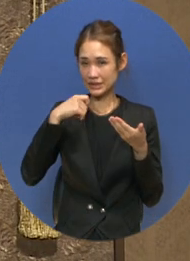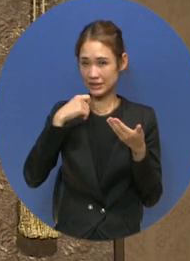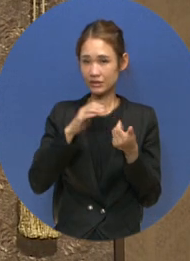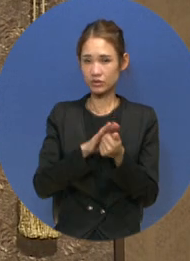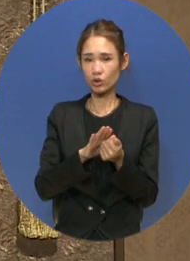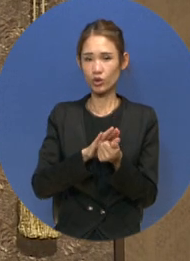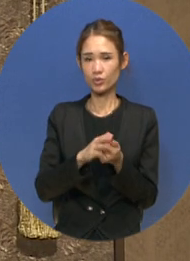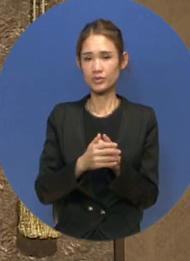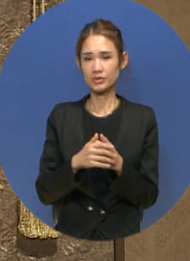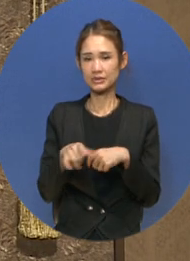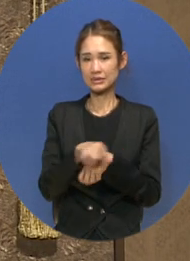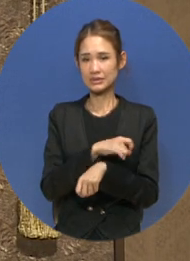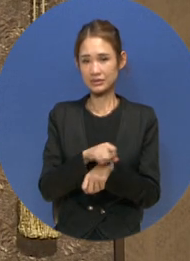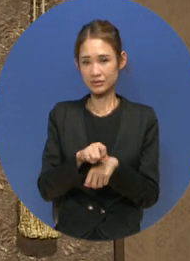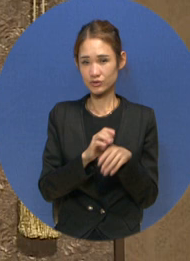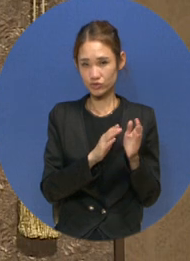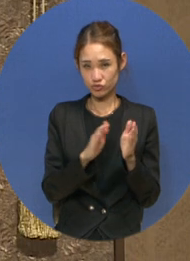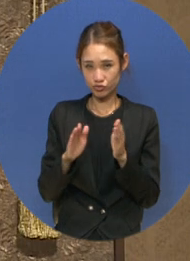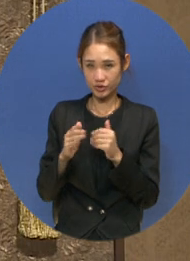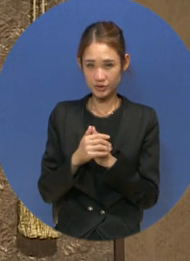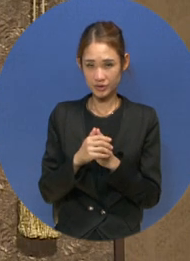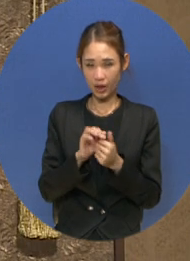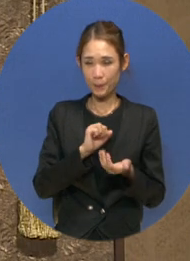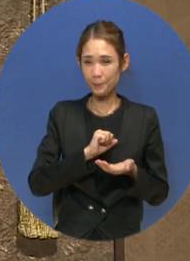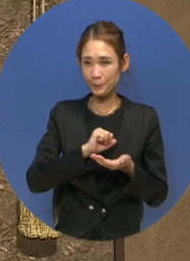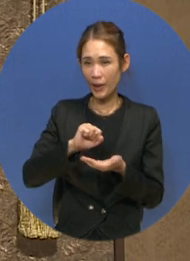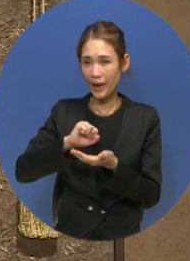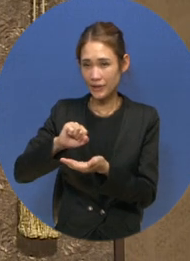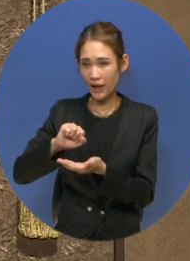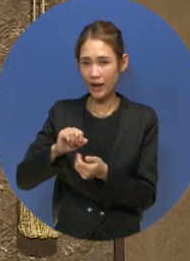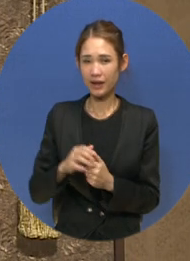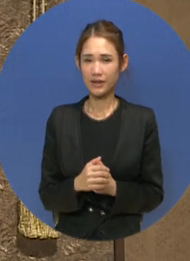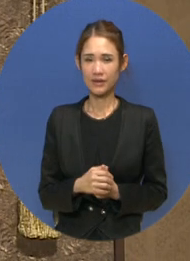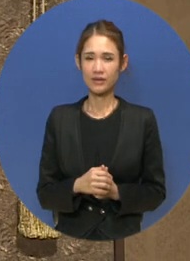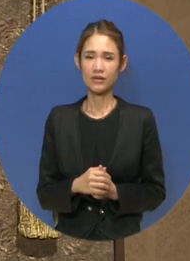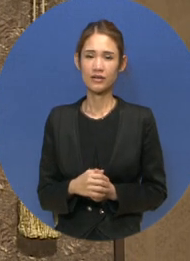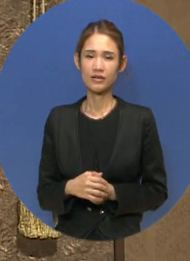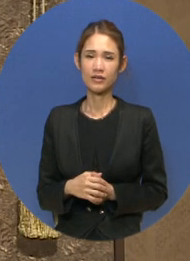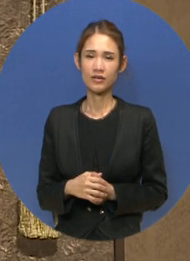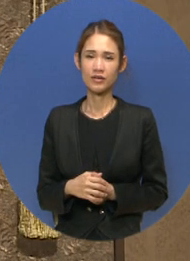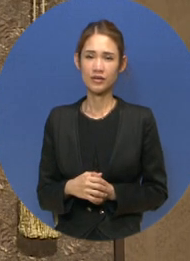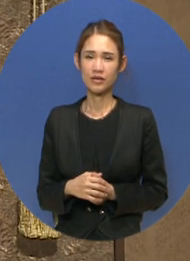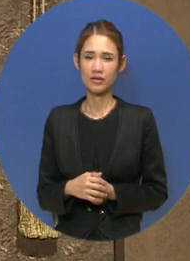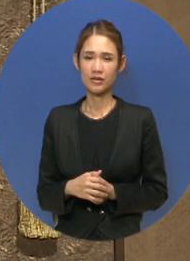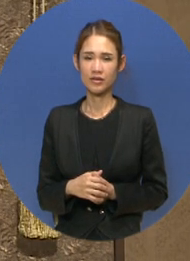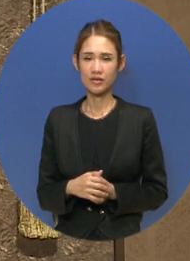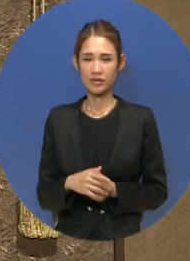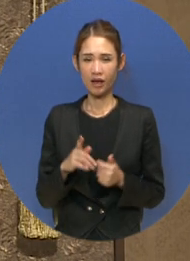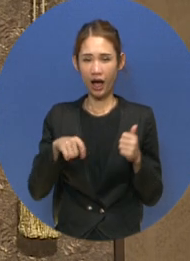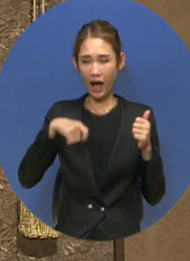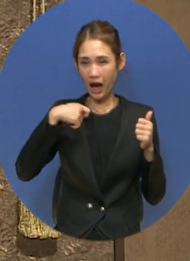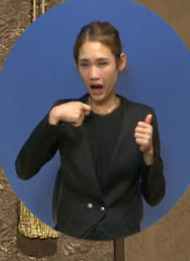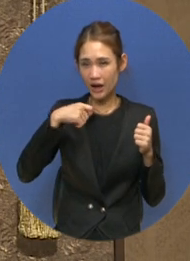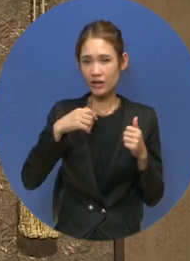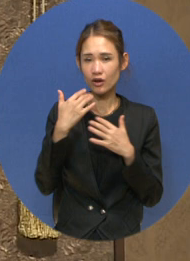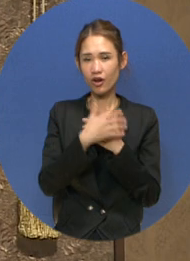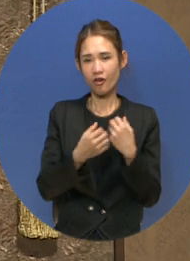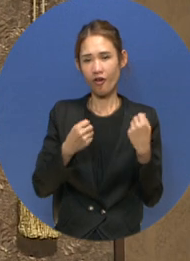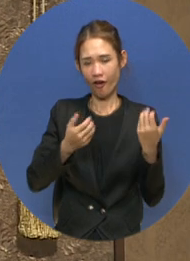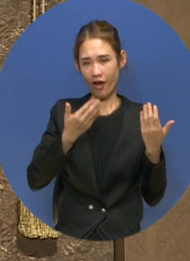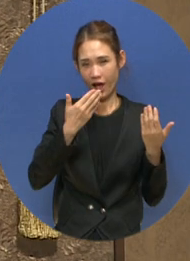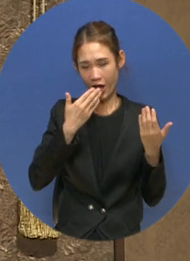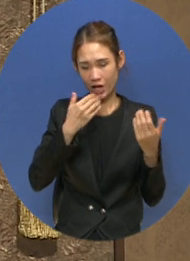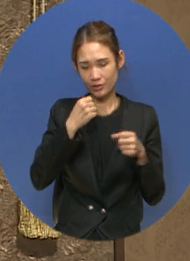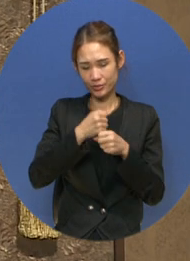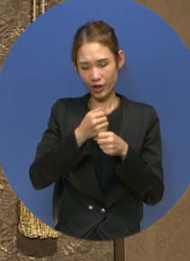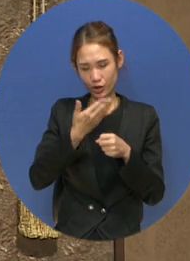서비스를 특식으로 이렇게 준비를 해서 배달 가는 거죠. 그래서 한 끼라도 좀